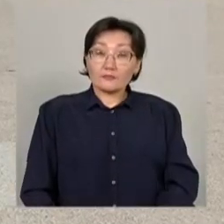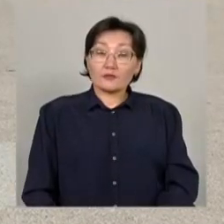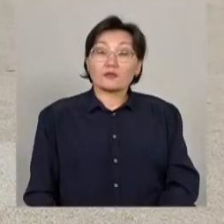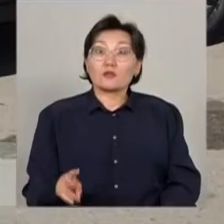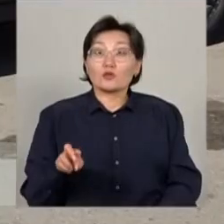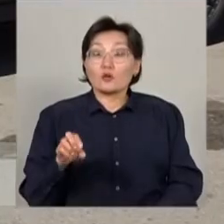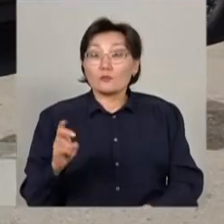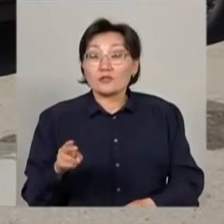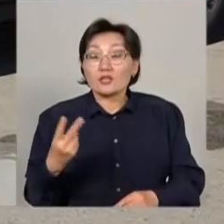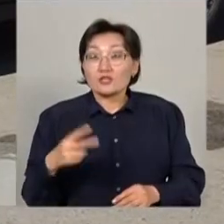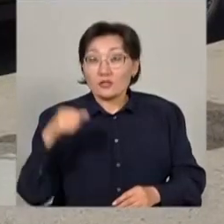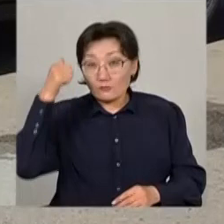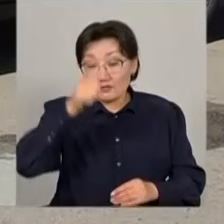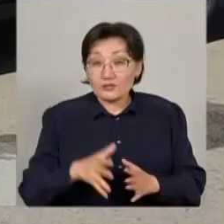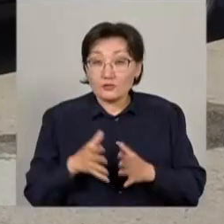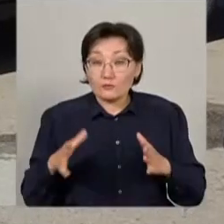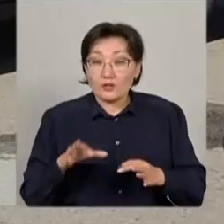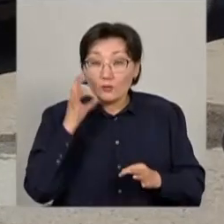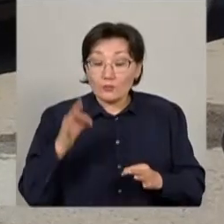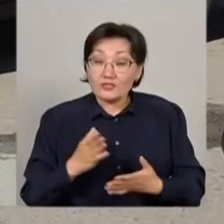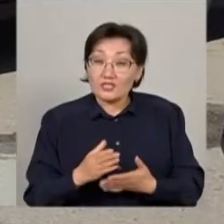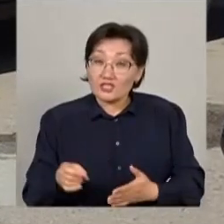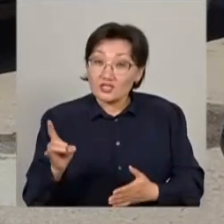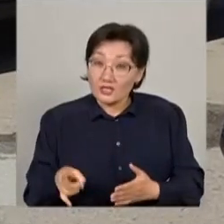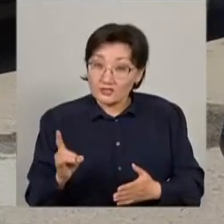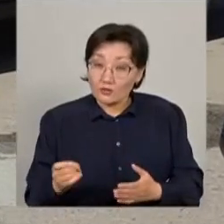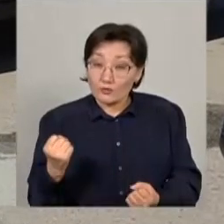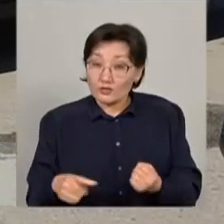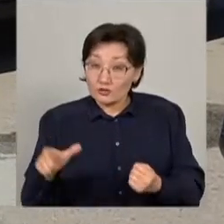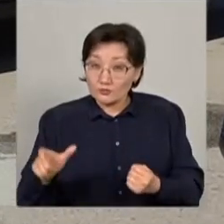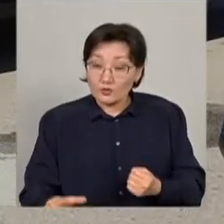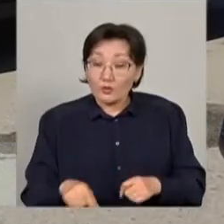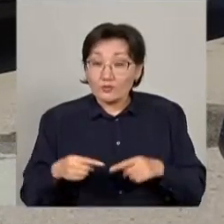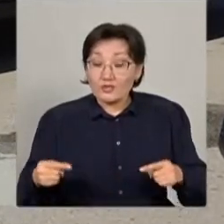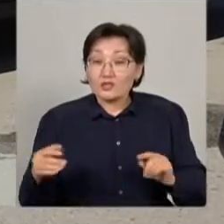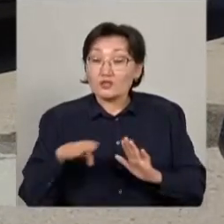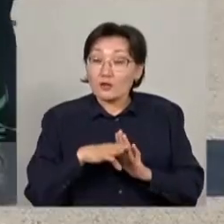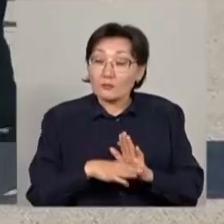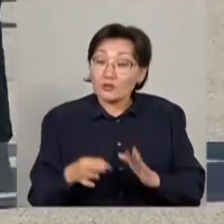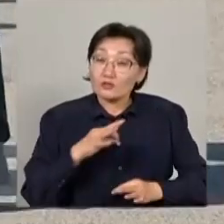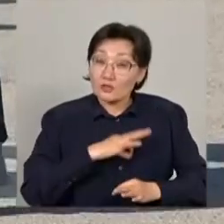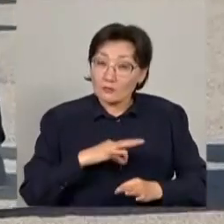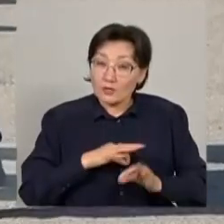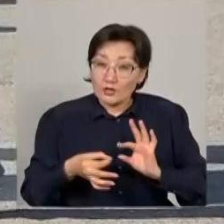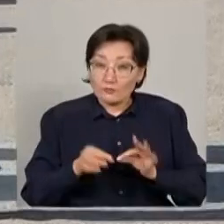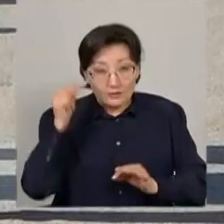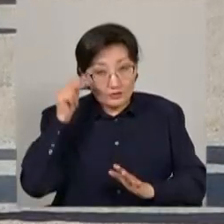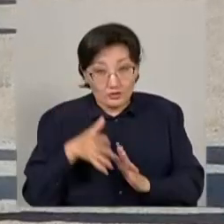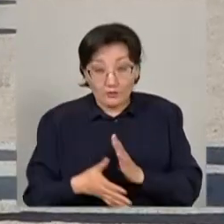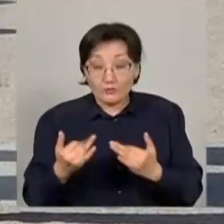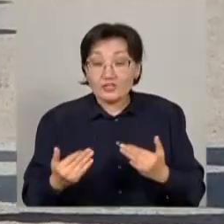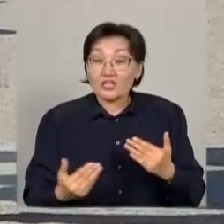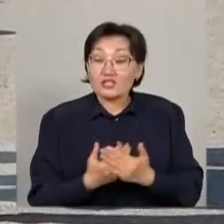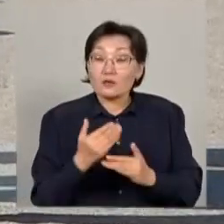Нұрлыбек Айдарбеков 20 жылдан астам тәжірибесі бар такси жүргізушісі. Бұған дейін түрлі қосымшаны қолданып, қыр-сырын меңгерген ол,